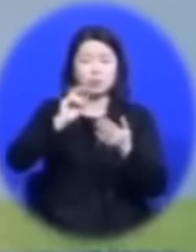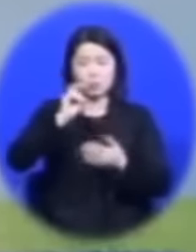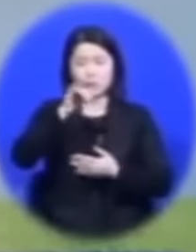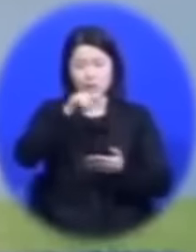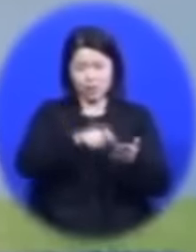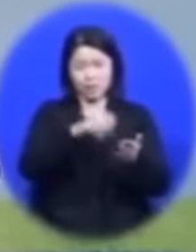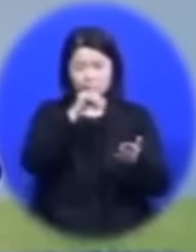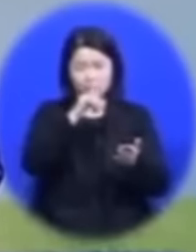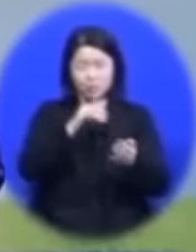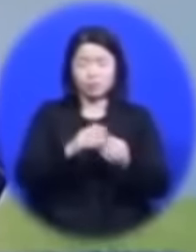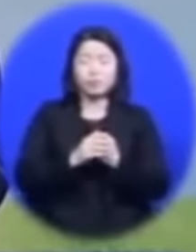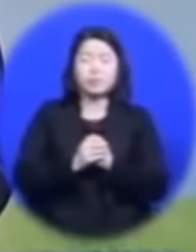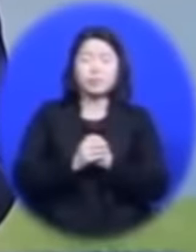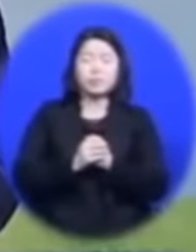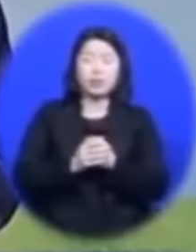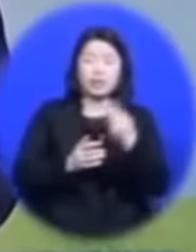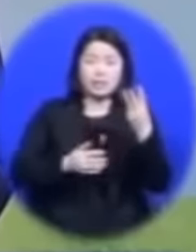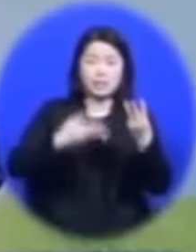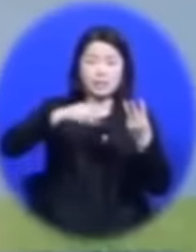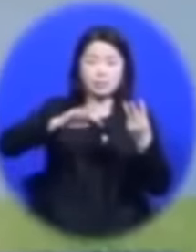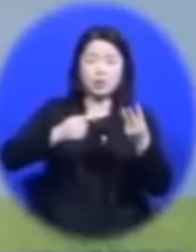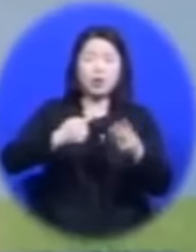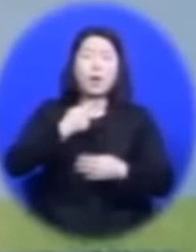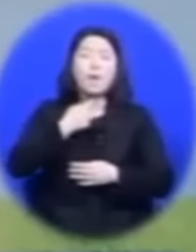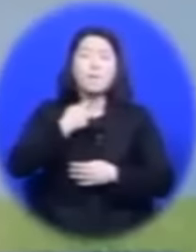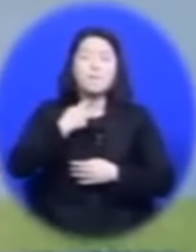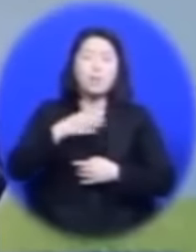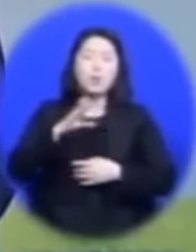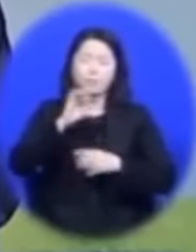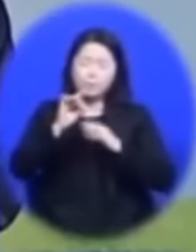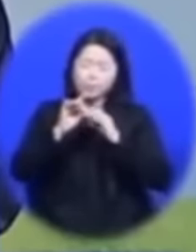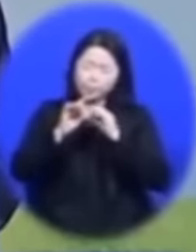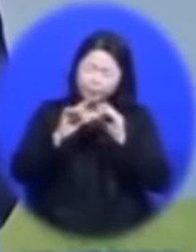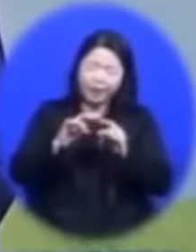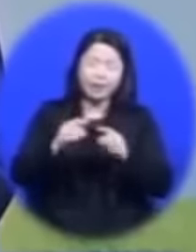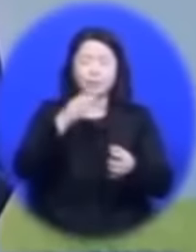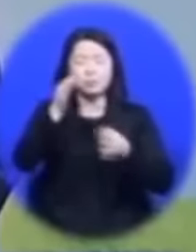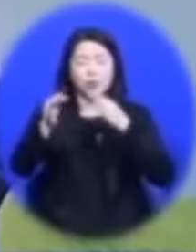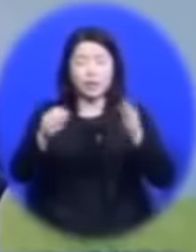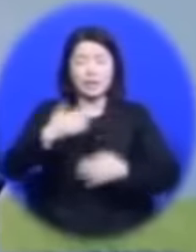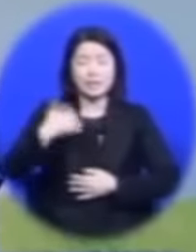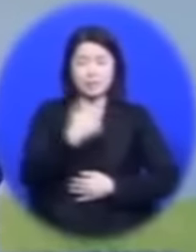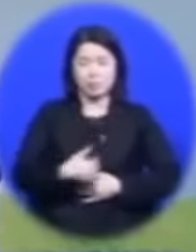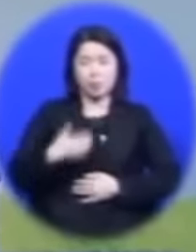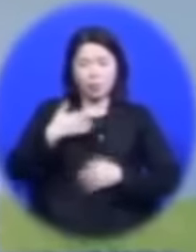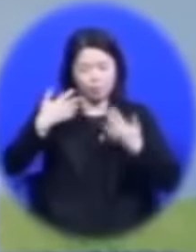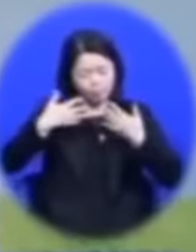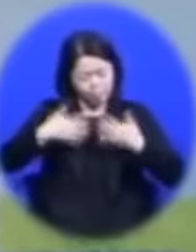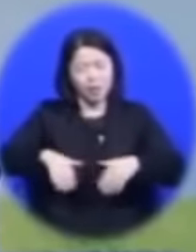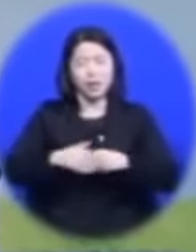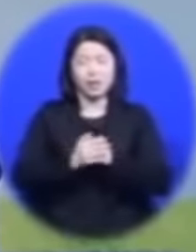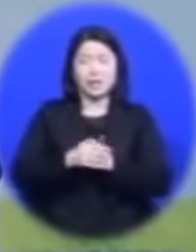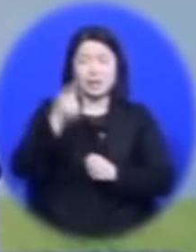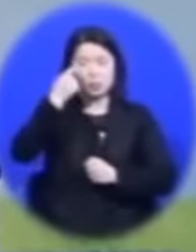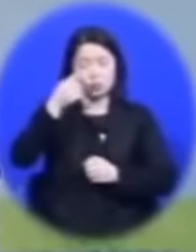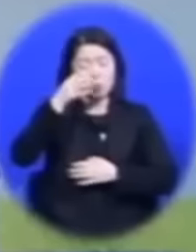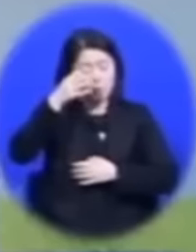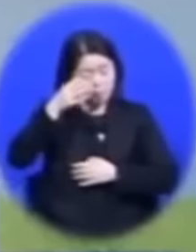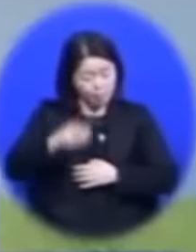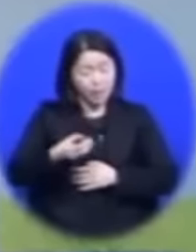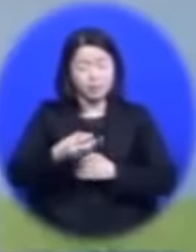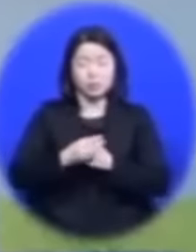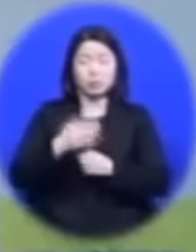노래했겠습니까? 3절에 목이 타도록 부르짖다가 이 몸은 지쳤습니다. 눈이 빠지도록 나는